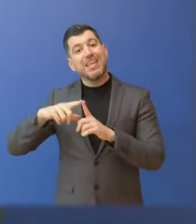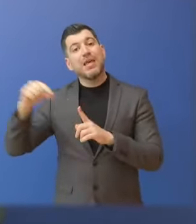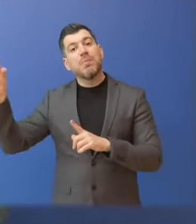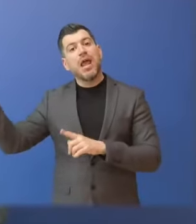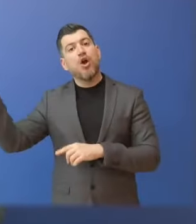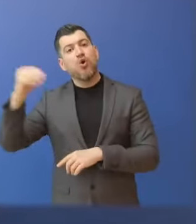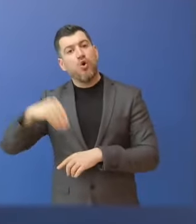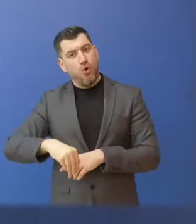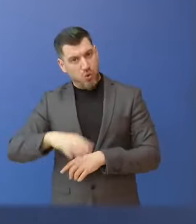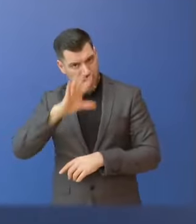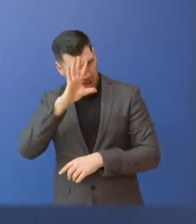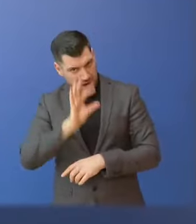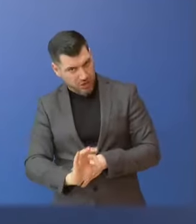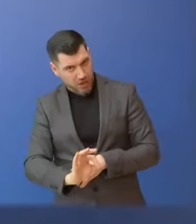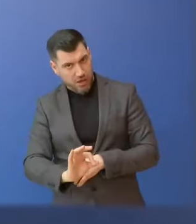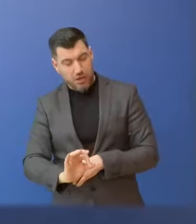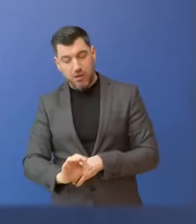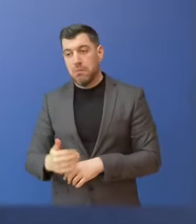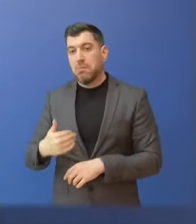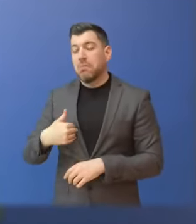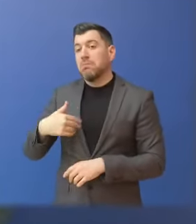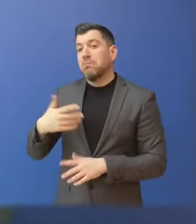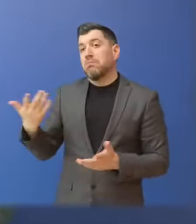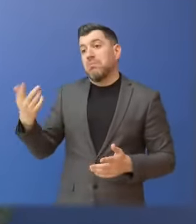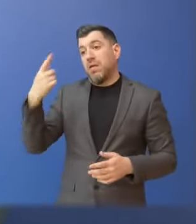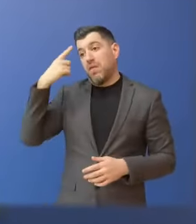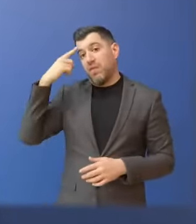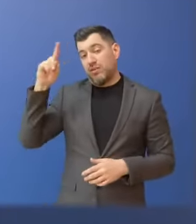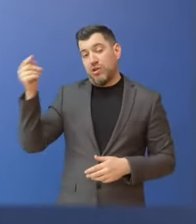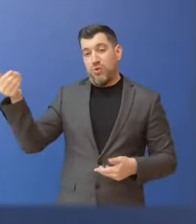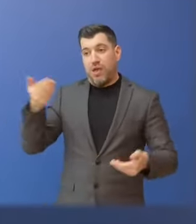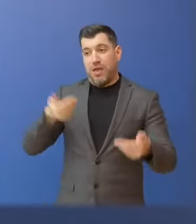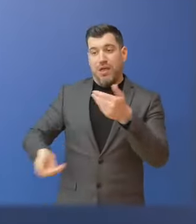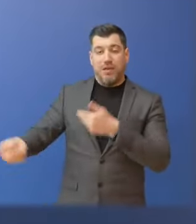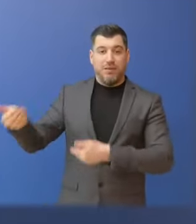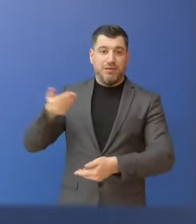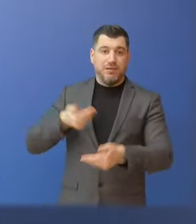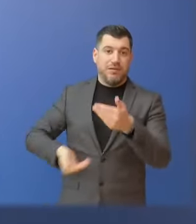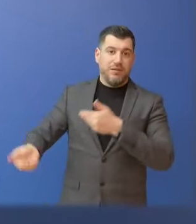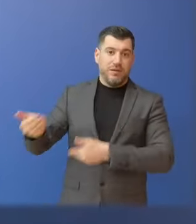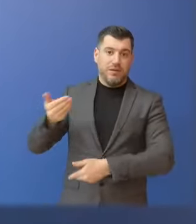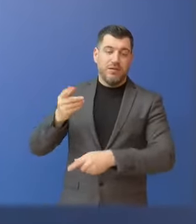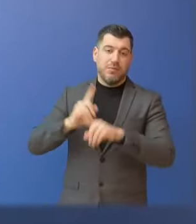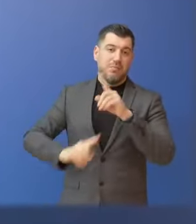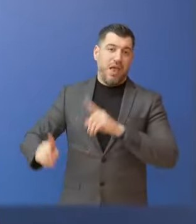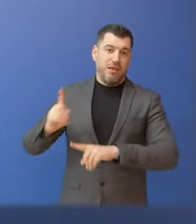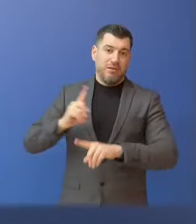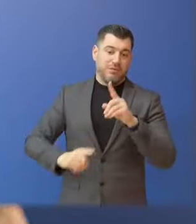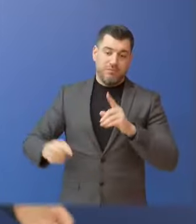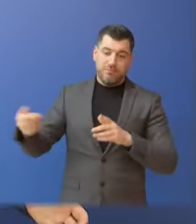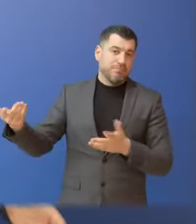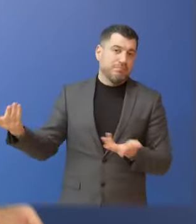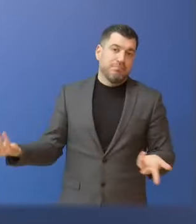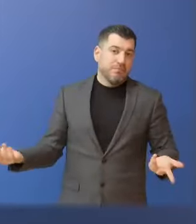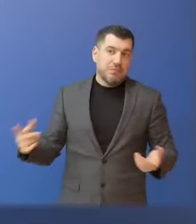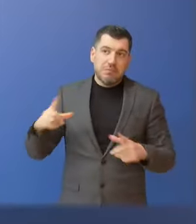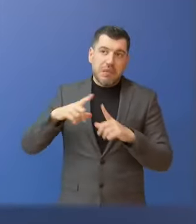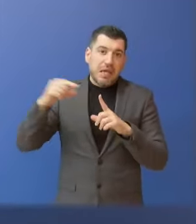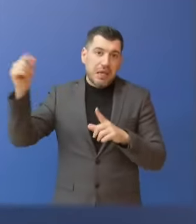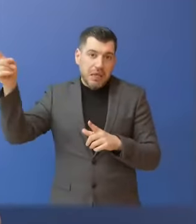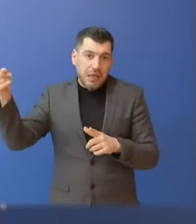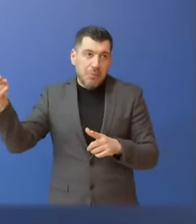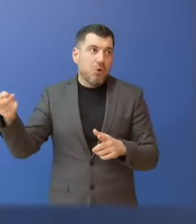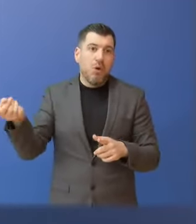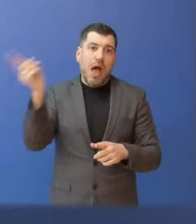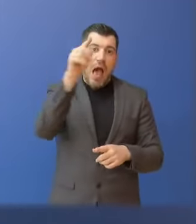έχετε κάποια τέτοια πληροφόρηση δεν γνωρίζω τη σειρά των αιτήσεων που θα γίνουν στην εθνική αρχή ενότητα της εκπαίδευσης είναι κάτι το οποίο περιμένουμε να